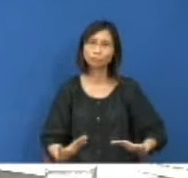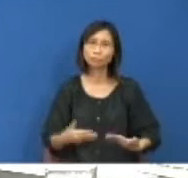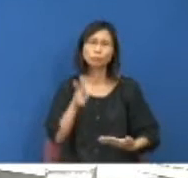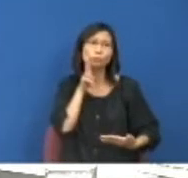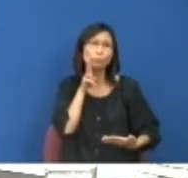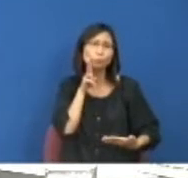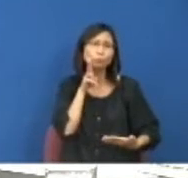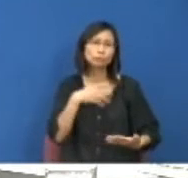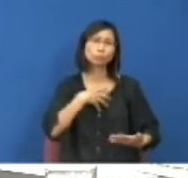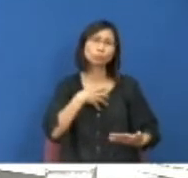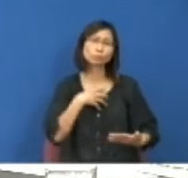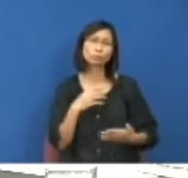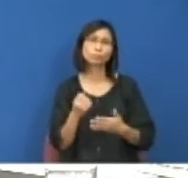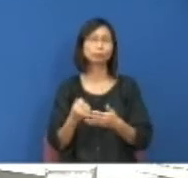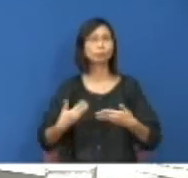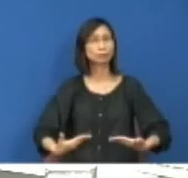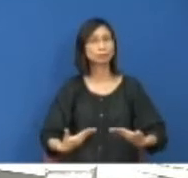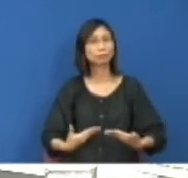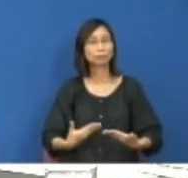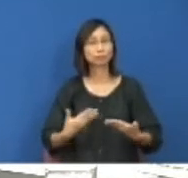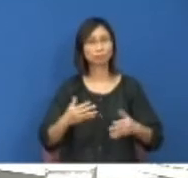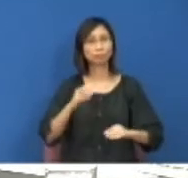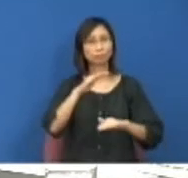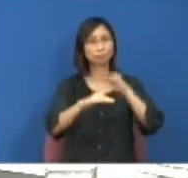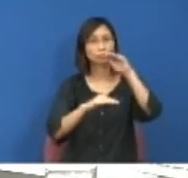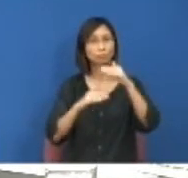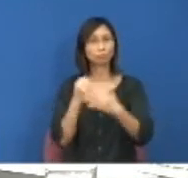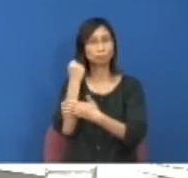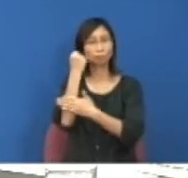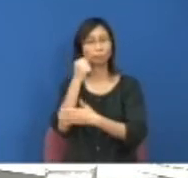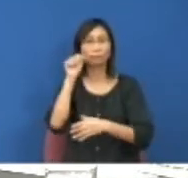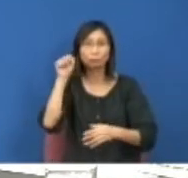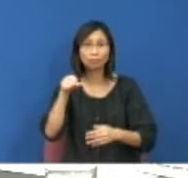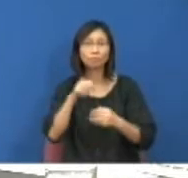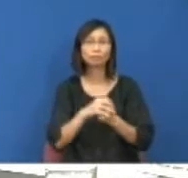咧，咁當然係文不對題啦。即係話你可能係將一個